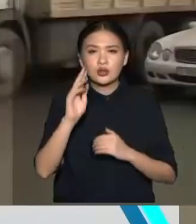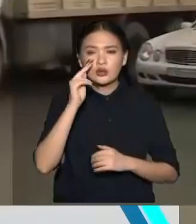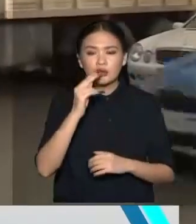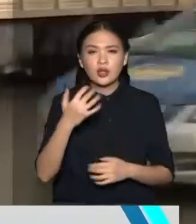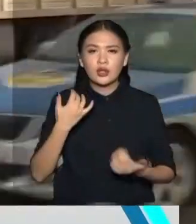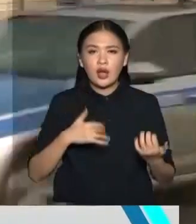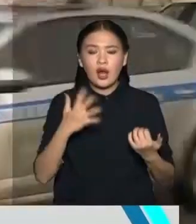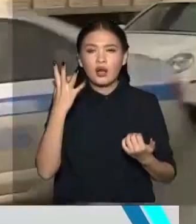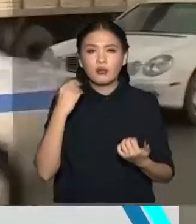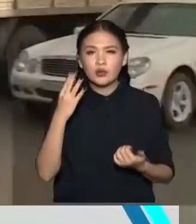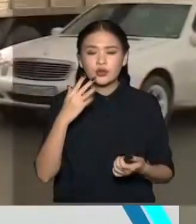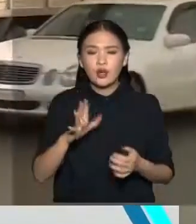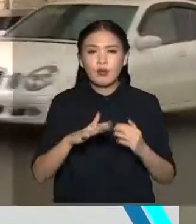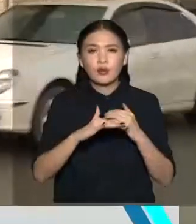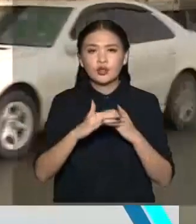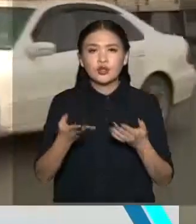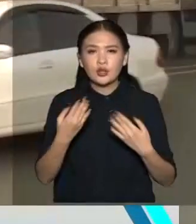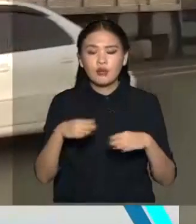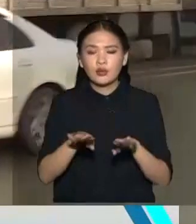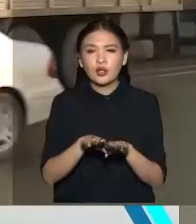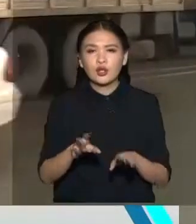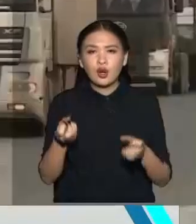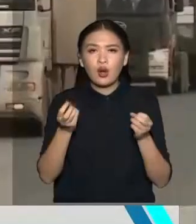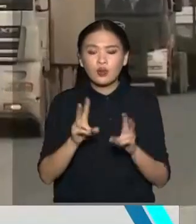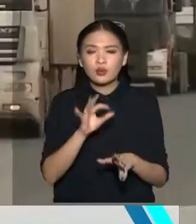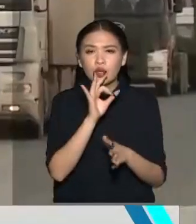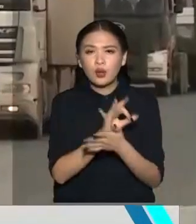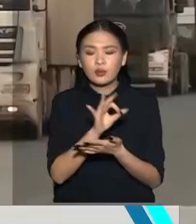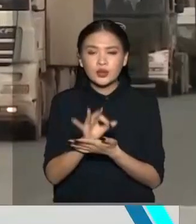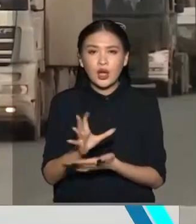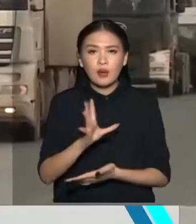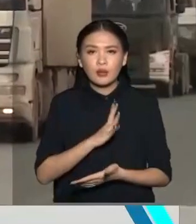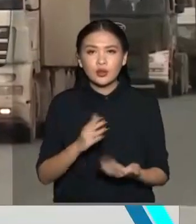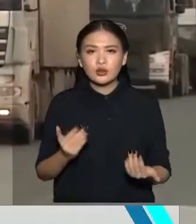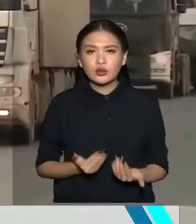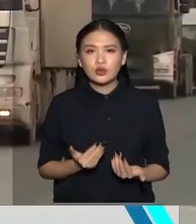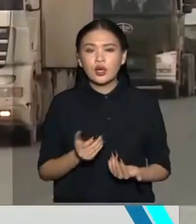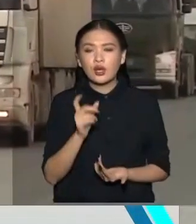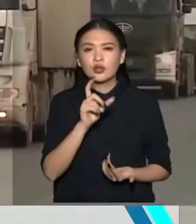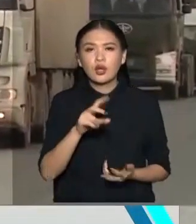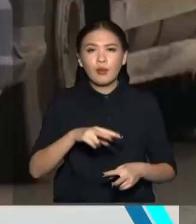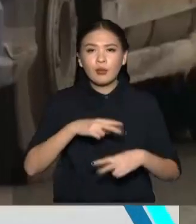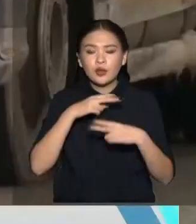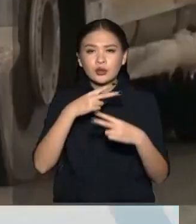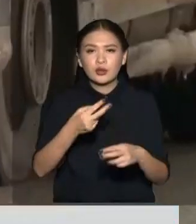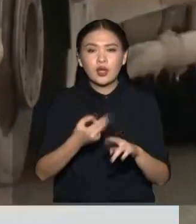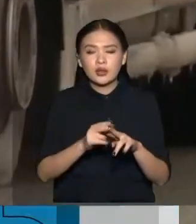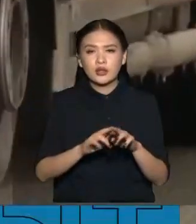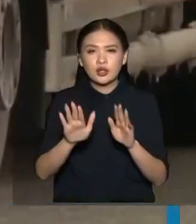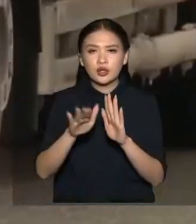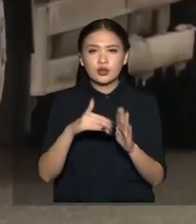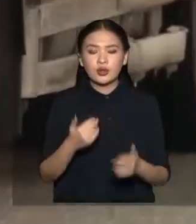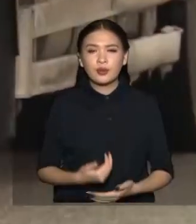Тараз, Алматы тас жолдары да жабылды. Жол қауіпсіздігіне жауаптылар тұрғындарды сақтық шараларын мұқият сақтауға шақыруда.